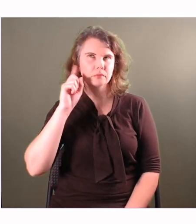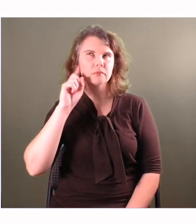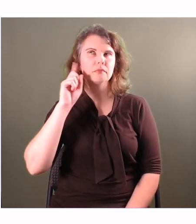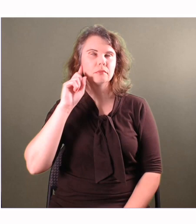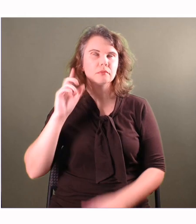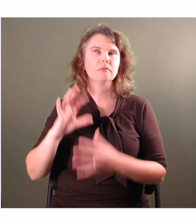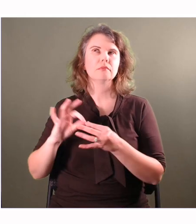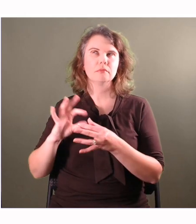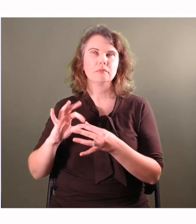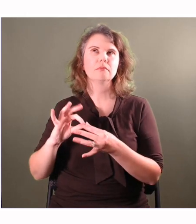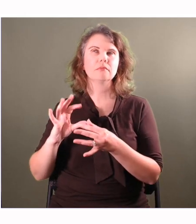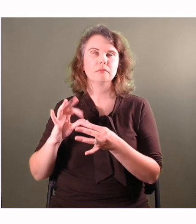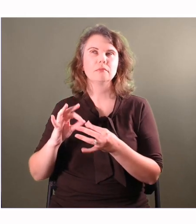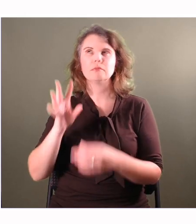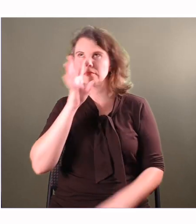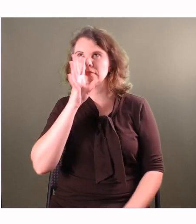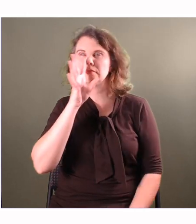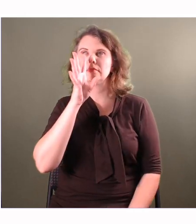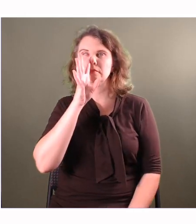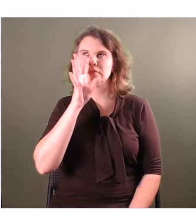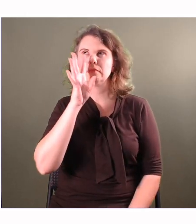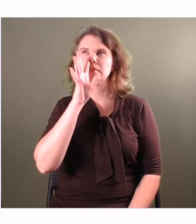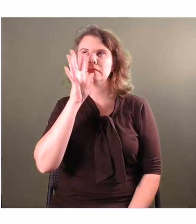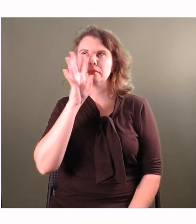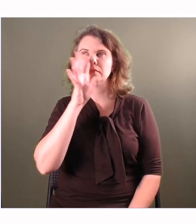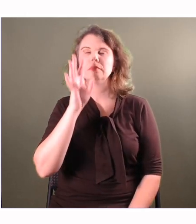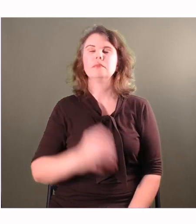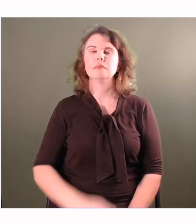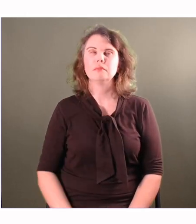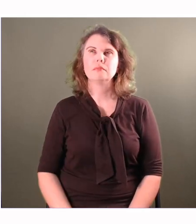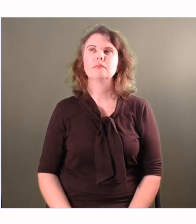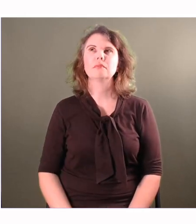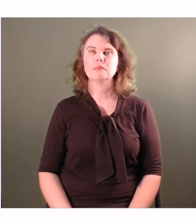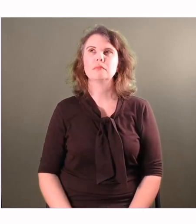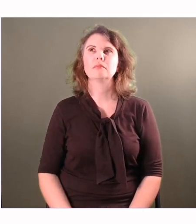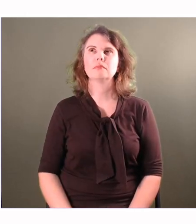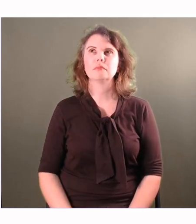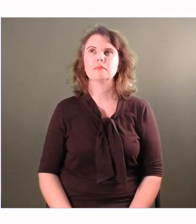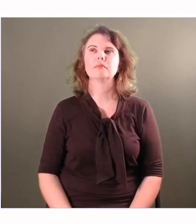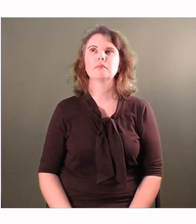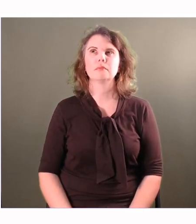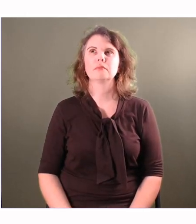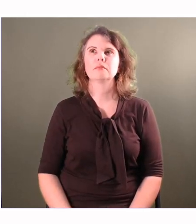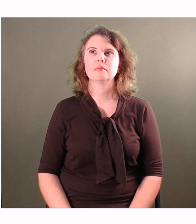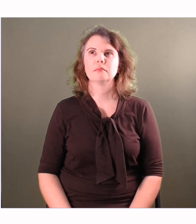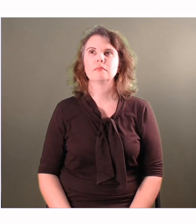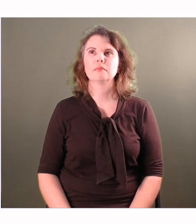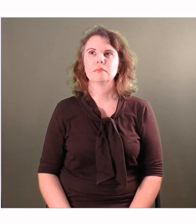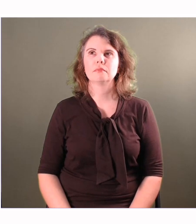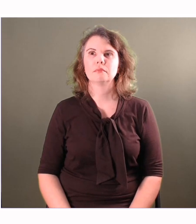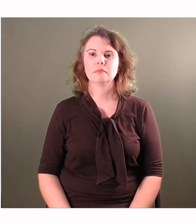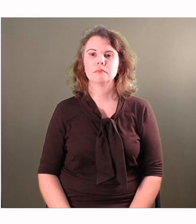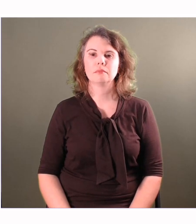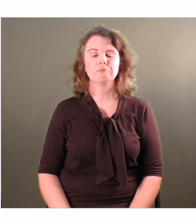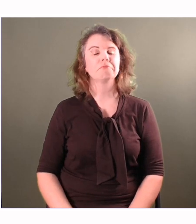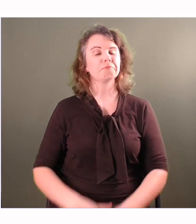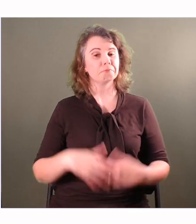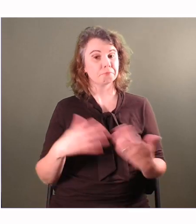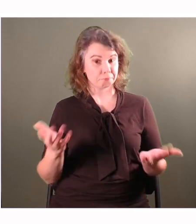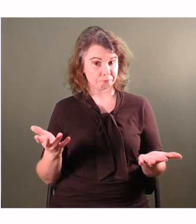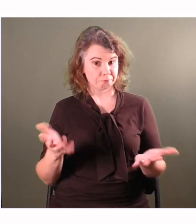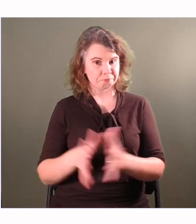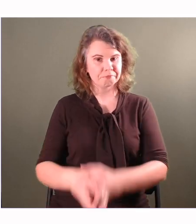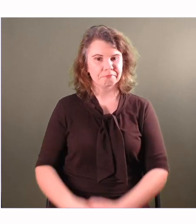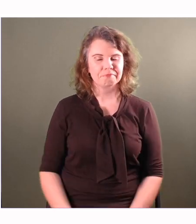قطعات باخ با موسیقی شونبرگ از نظر سبک تفاوت اساسی دارد. درست همانطور که صوت زبان فارسی با زبان روسی متفاوت